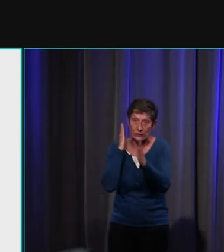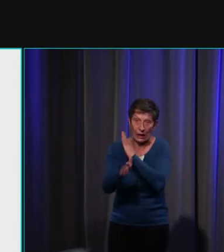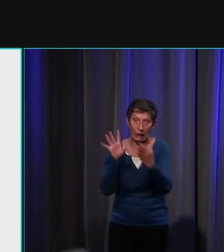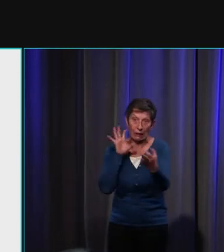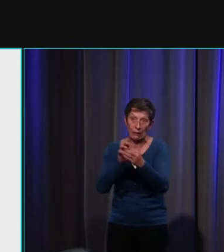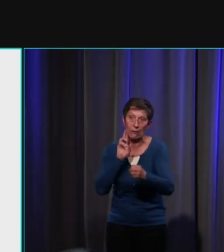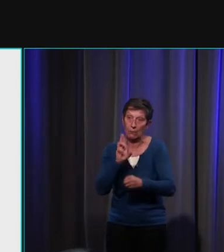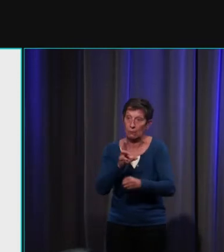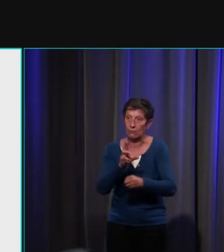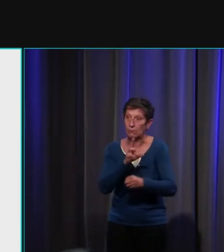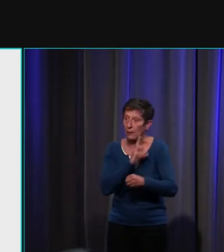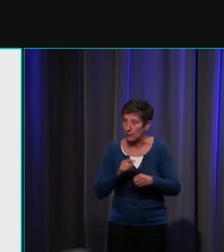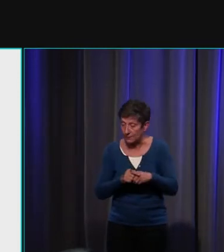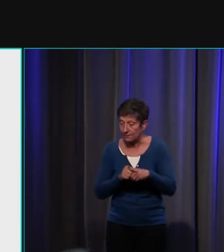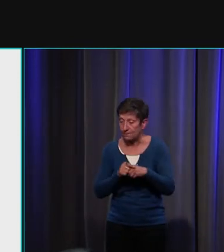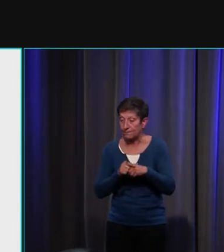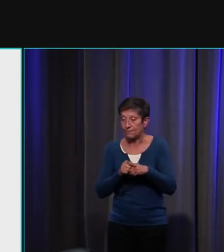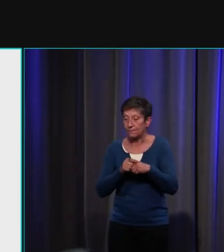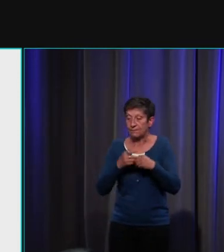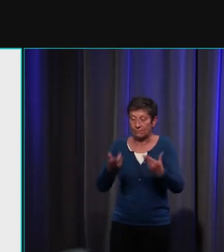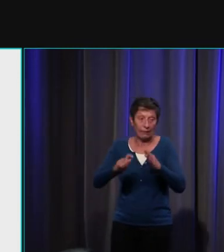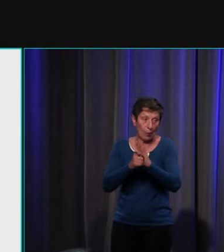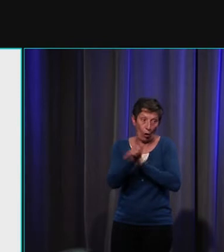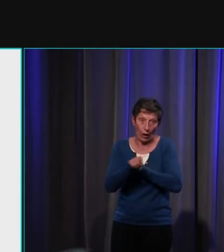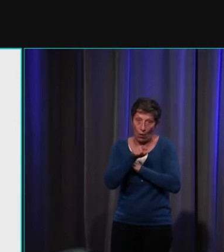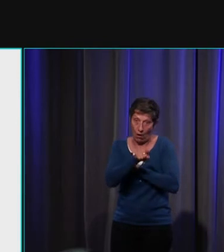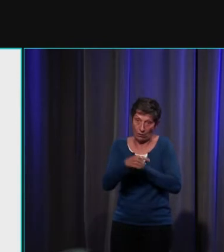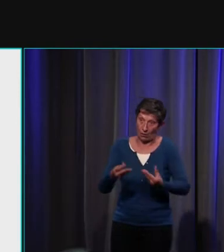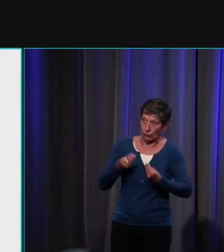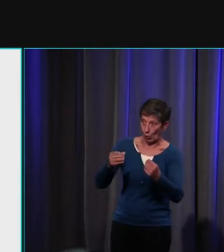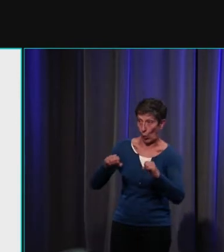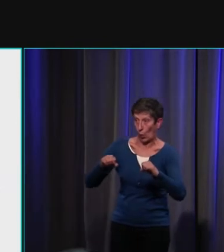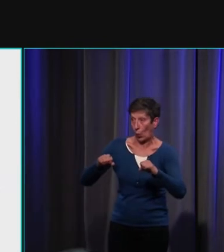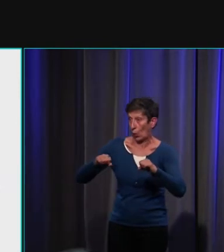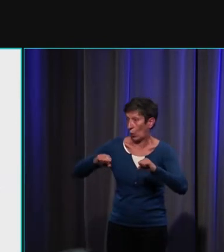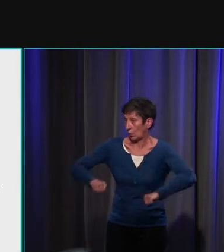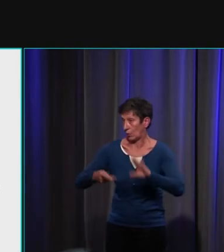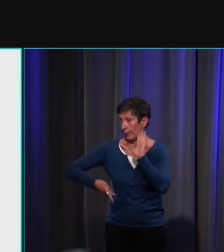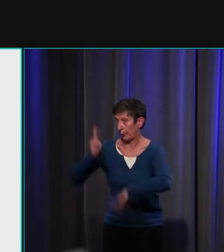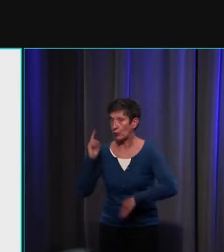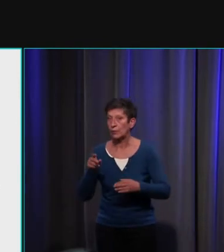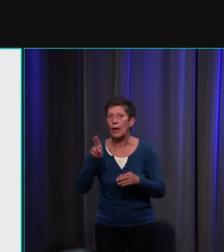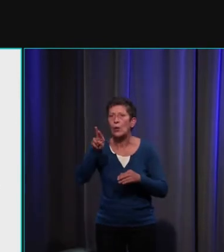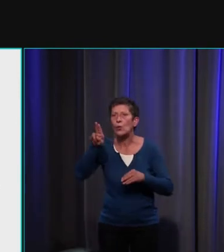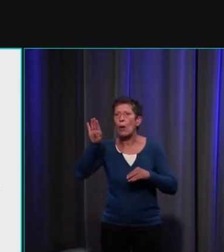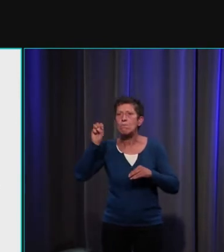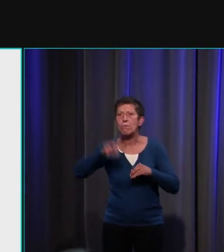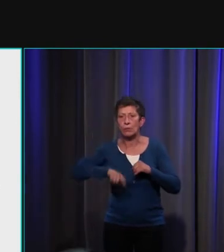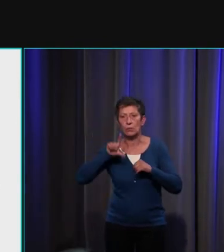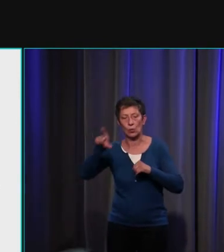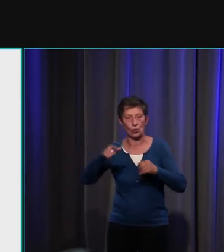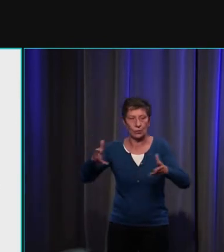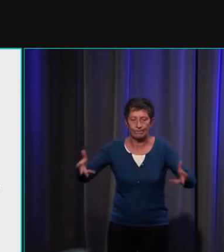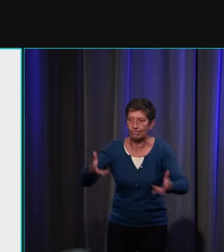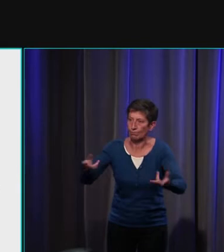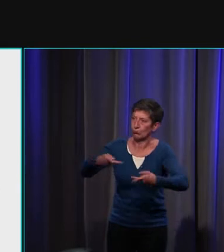son autorité à l'époque grégorienne et bien urbain de prêches bien sûr la première croisade mais au moment